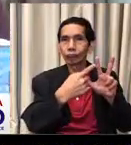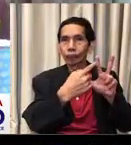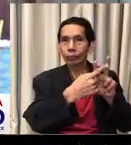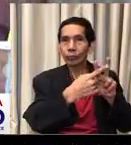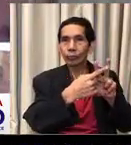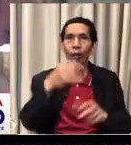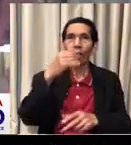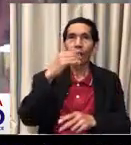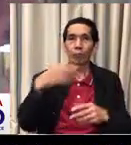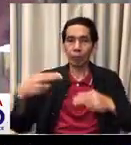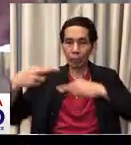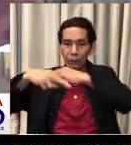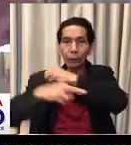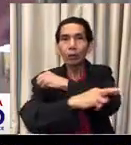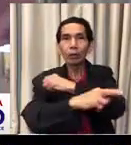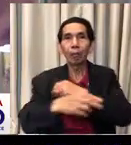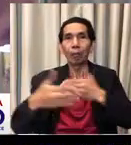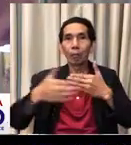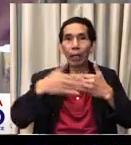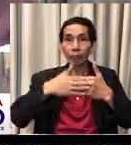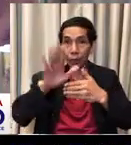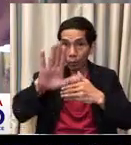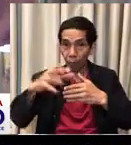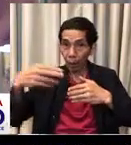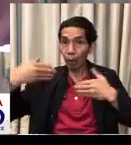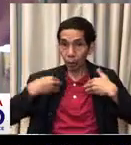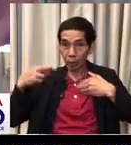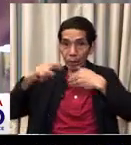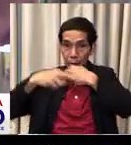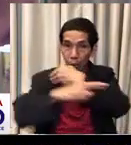May ilog pa naman dyan, malapit sa inyo.